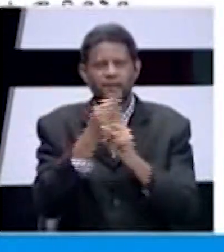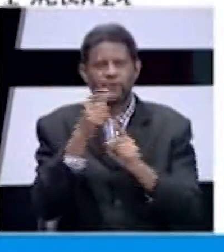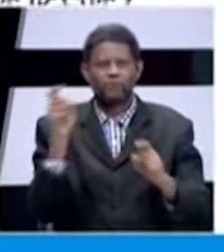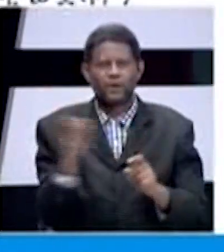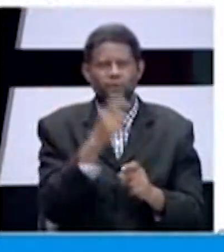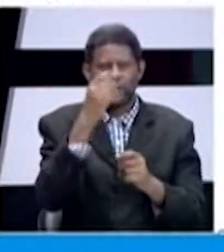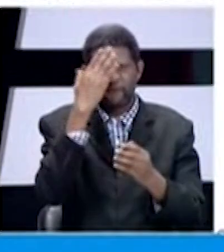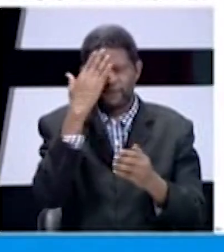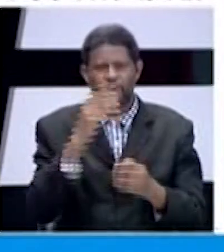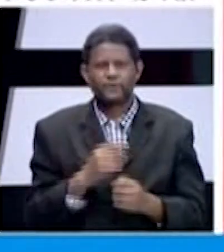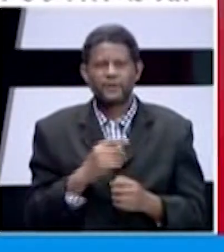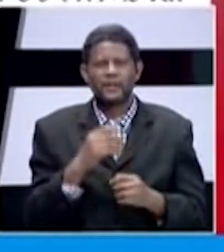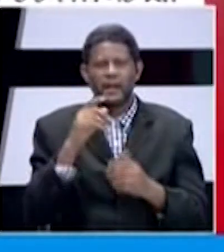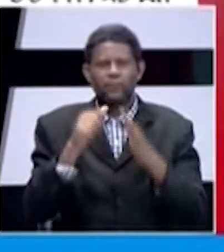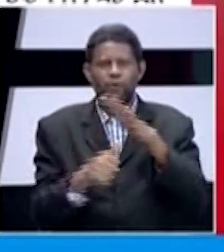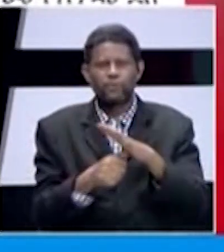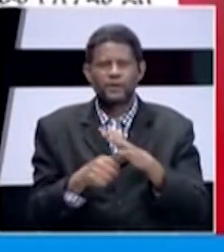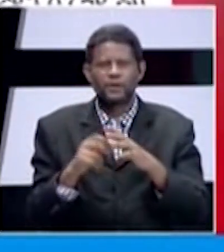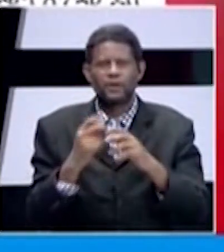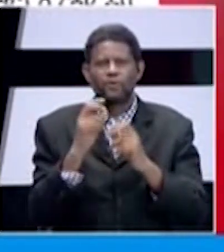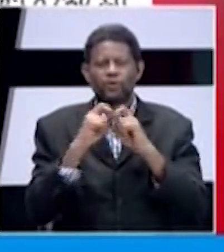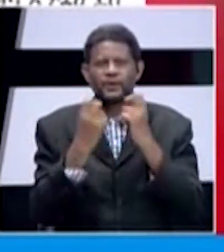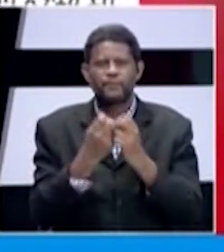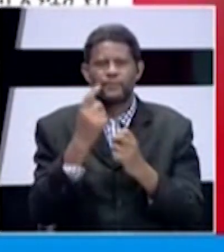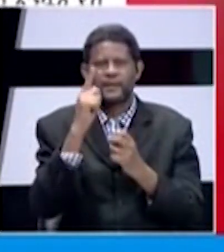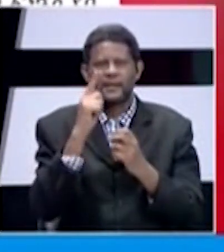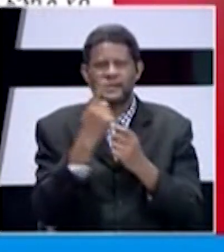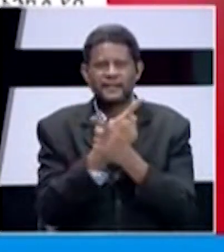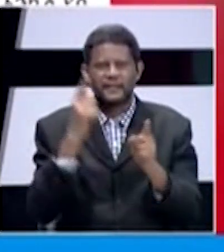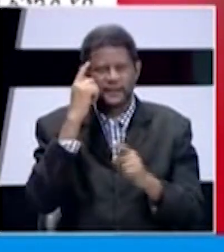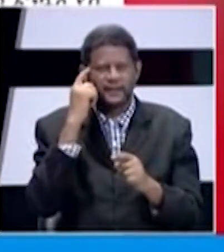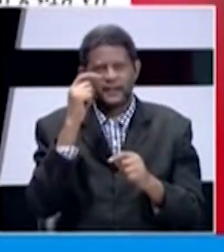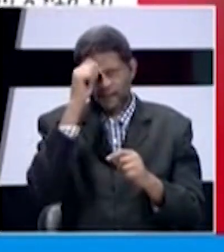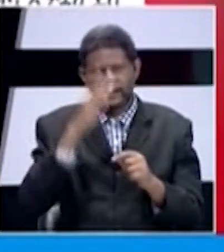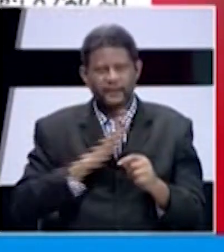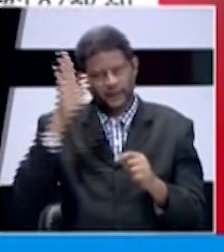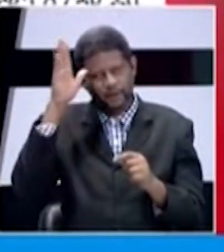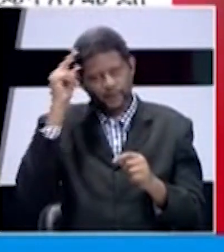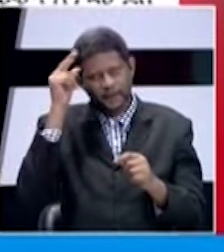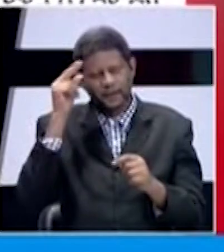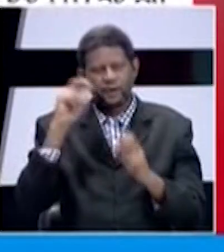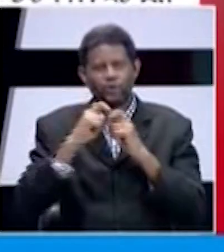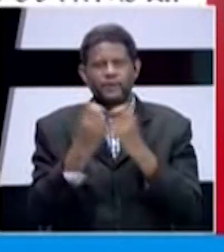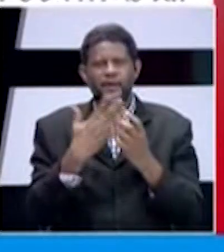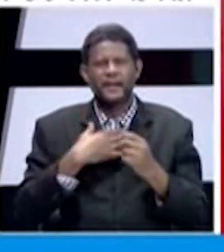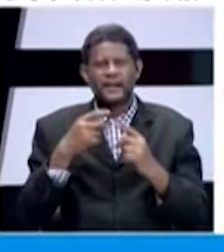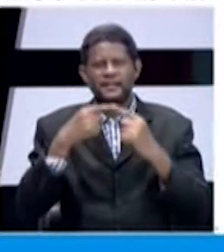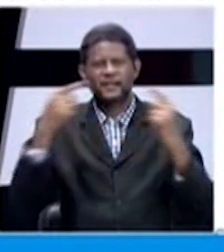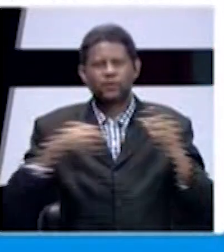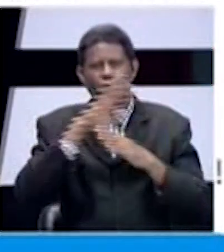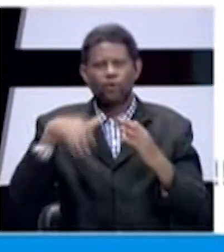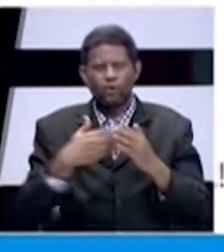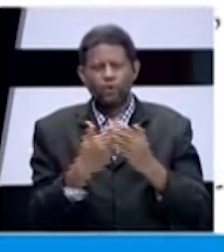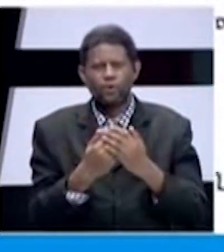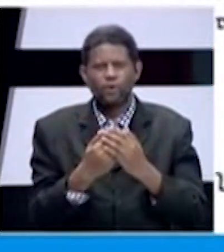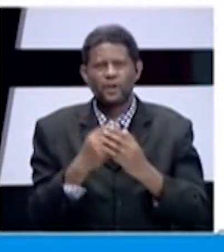ምዃኑ ኣረጋጊፁ ኣቦ መንበር ውድብ ናፅነት ትግራይ ኣይተ ግርማይ በረህም ትግራይና ኣንጻር ኩሉ ፈተናታት ገጢማ ክተኽሎ እየ